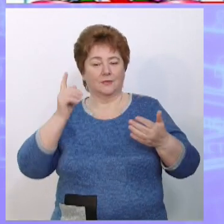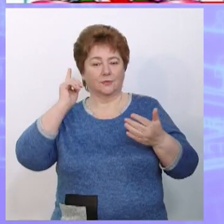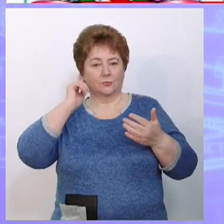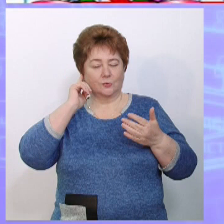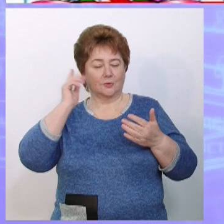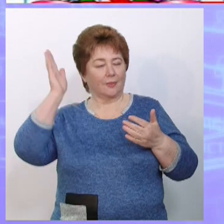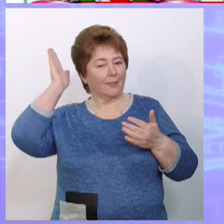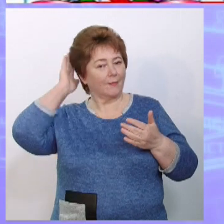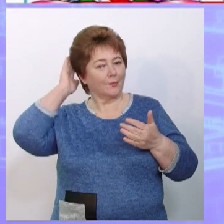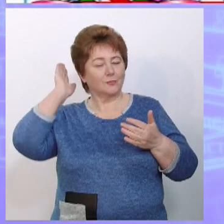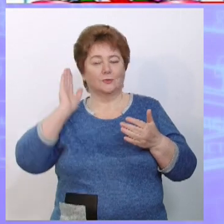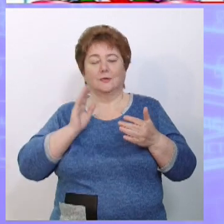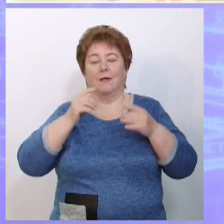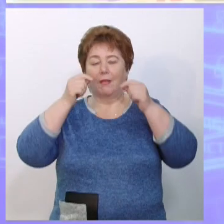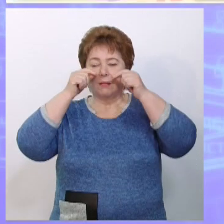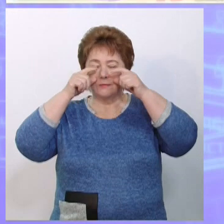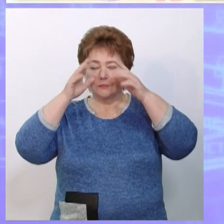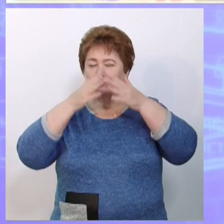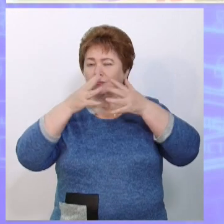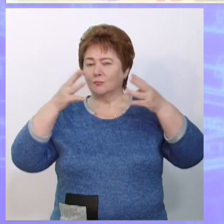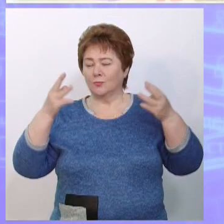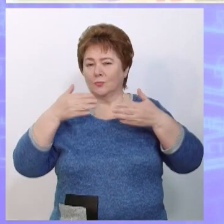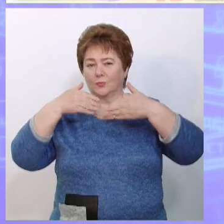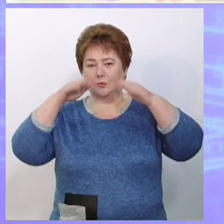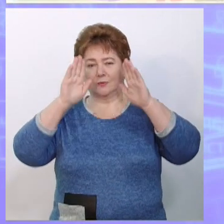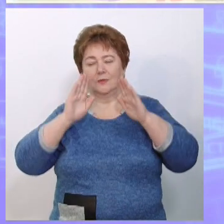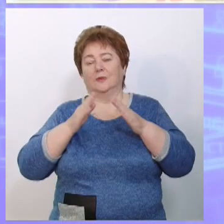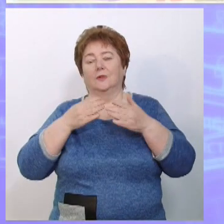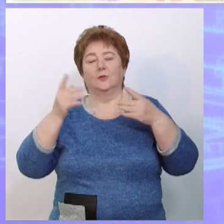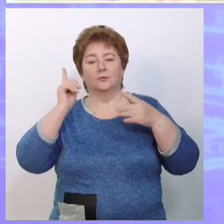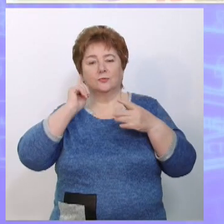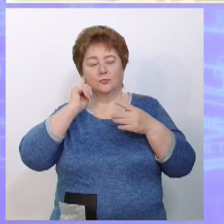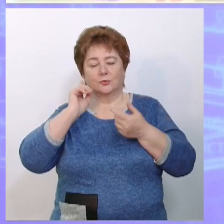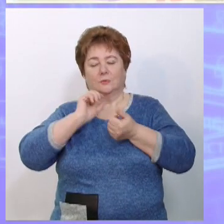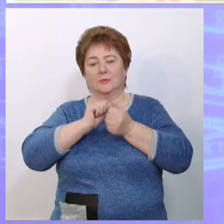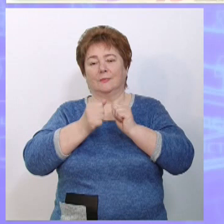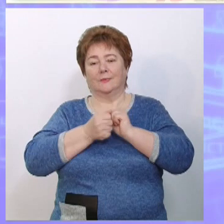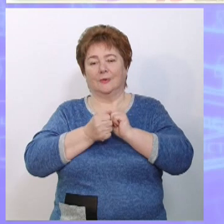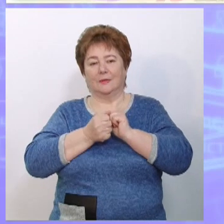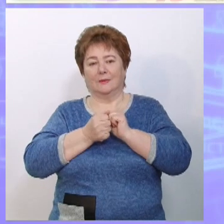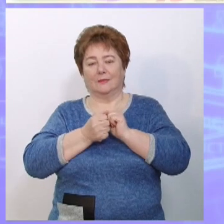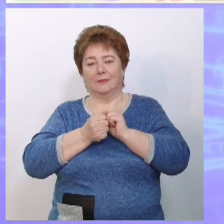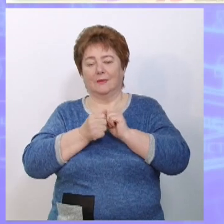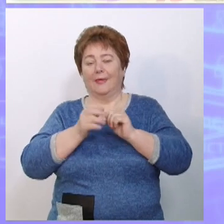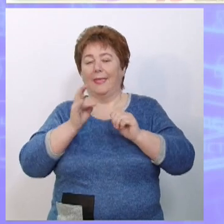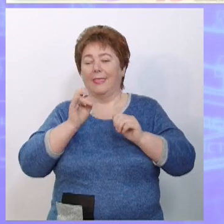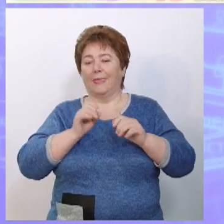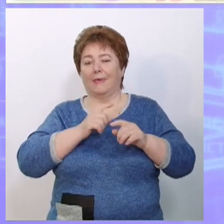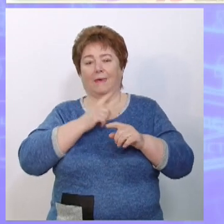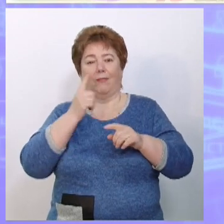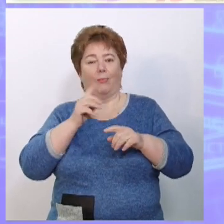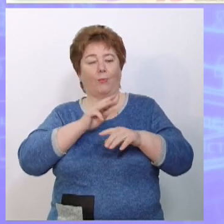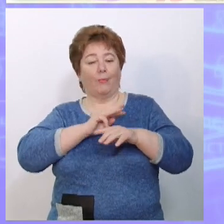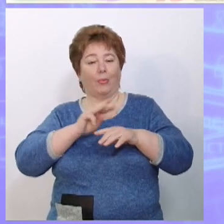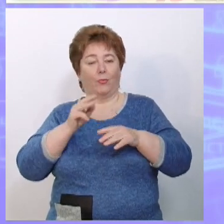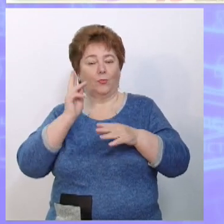макушке, глазки широко открыты. Слушаем, запоминаем, ни минуты не